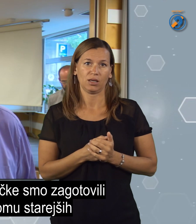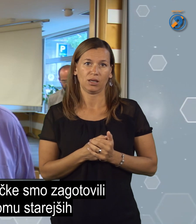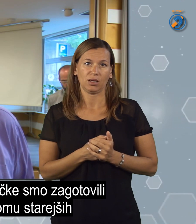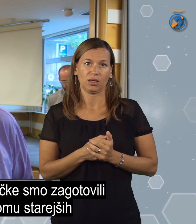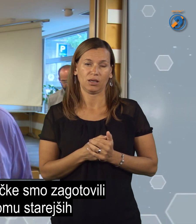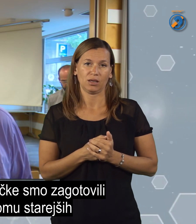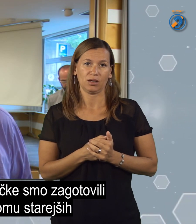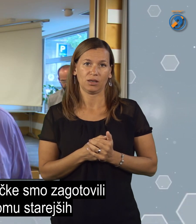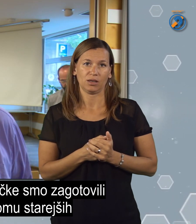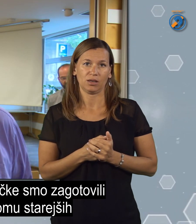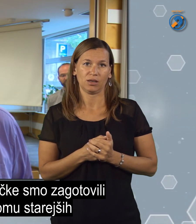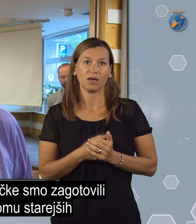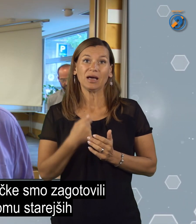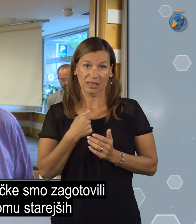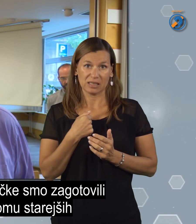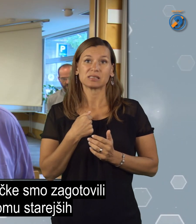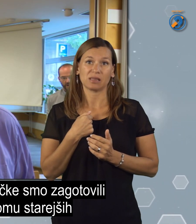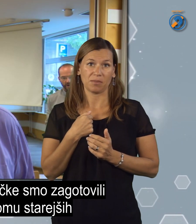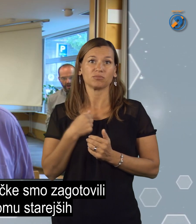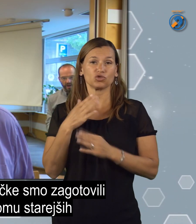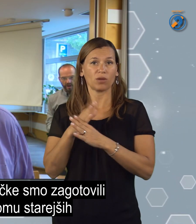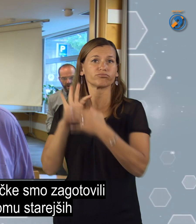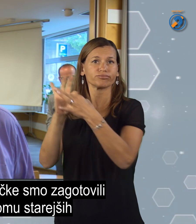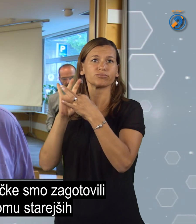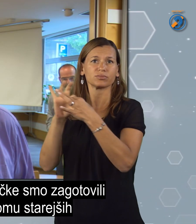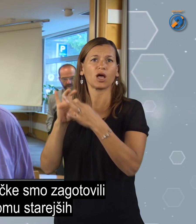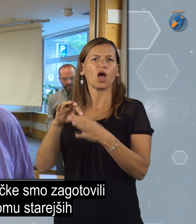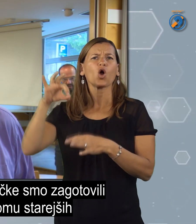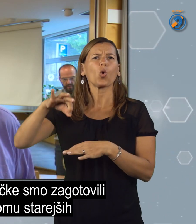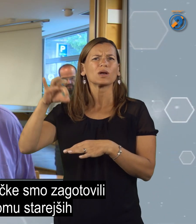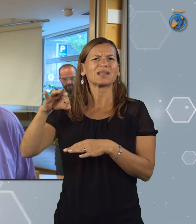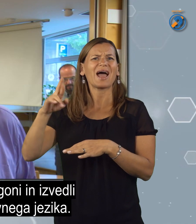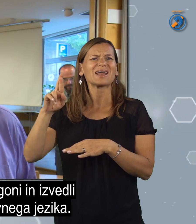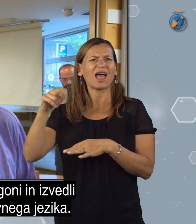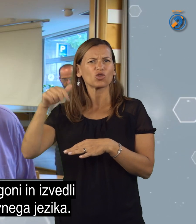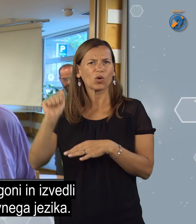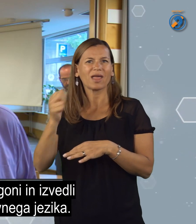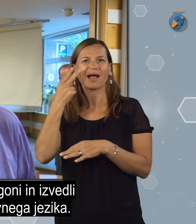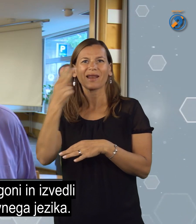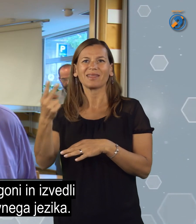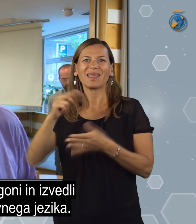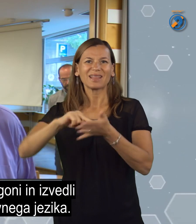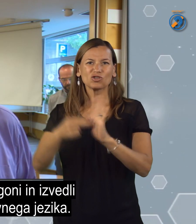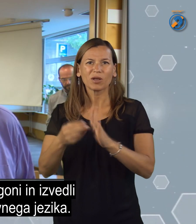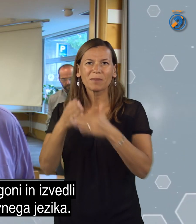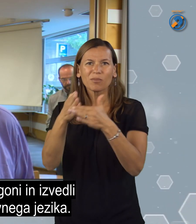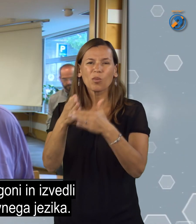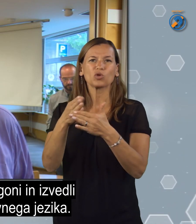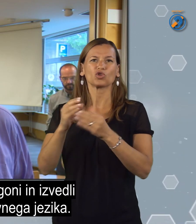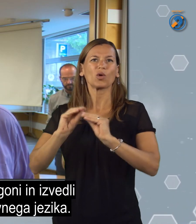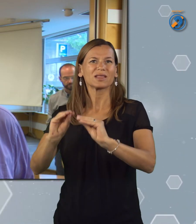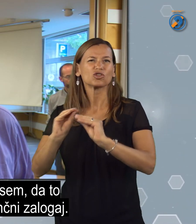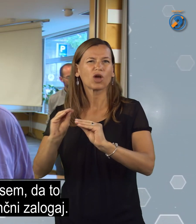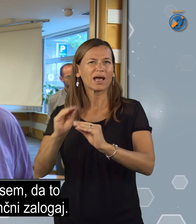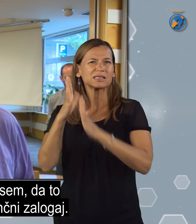Jaz sem bil v projektu, ki smo ga pač delali v Radgoni, glede tehničnih pripomočkov pred leti in tečaja znakovnega jezika